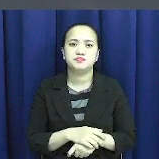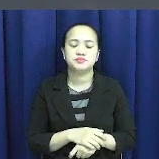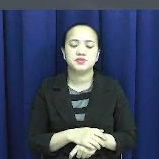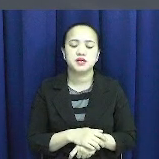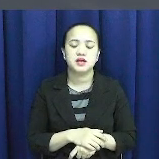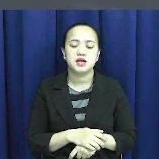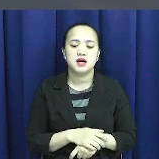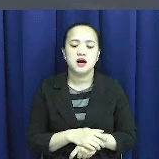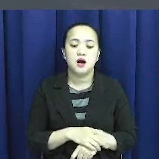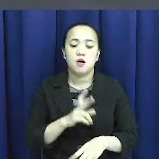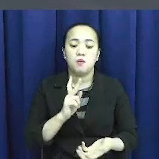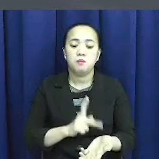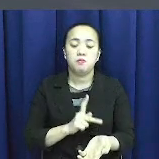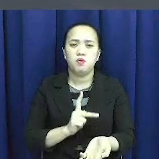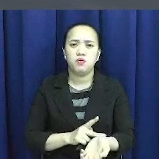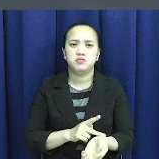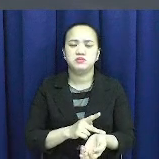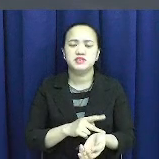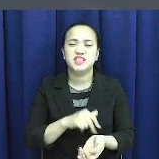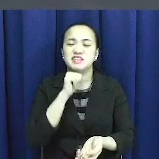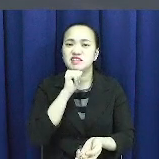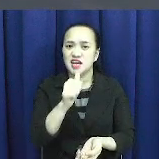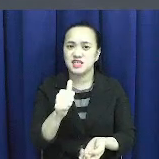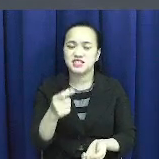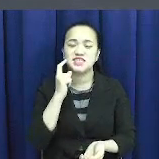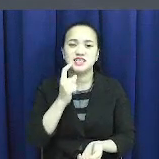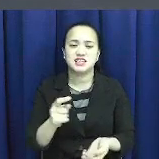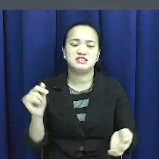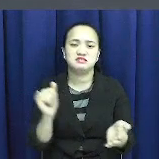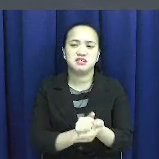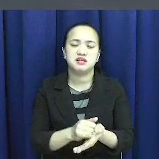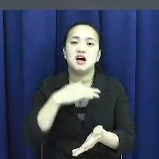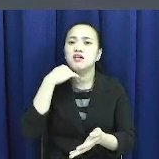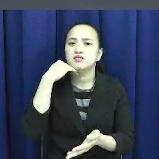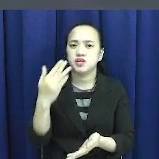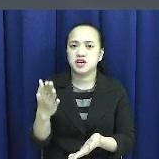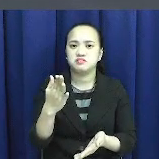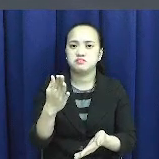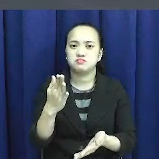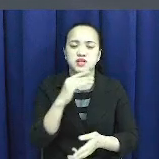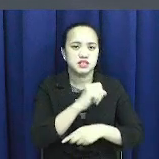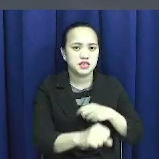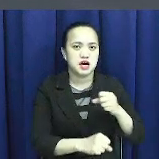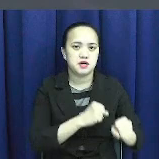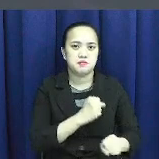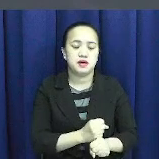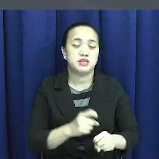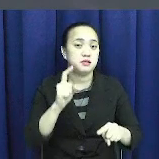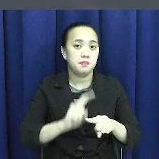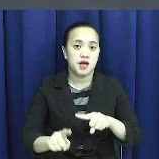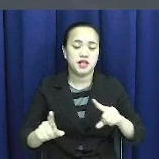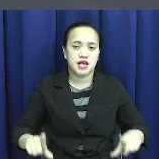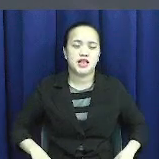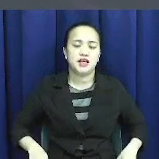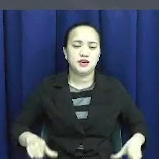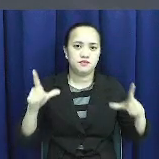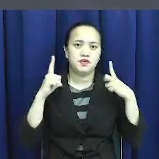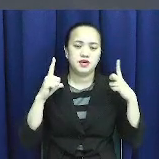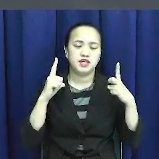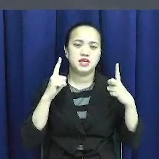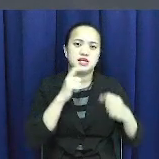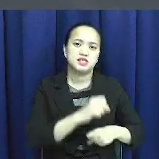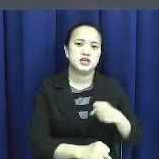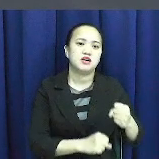Paul doon as a dead sacrifice. No, a living sacrifice. Ibig sabihin, alam ni Paul na hanggat ang tao